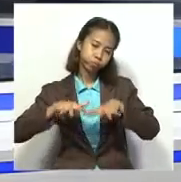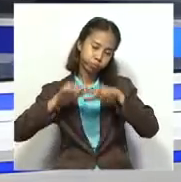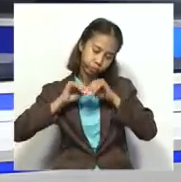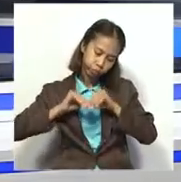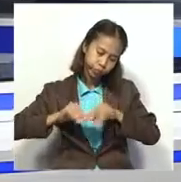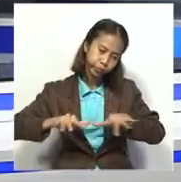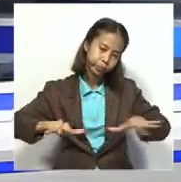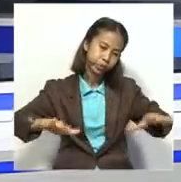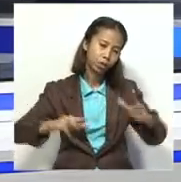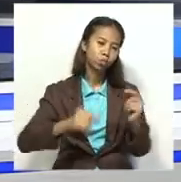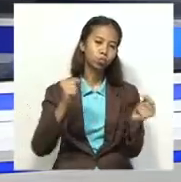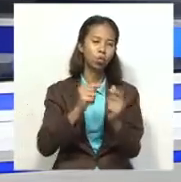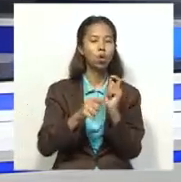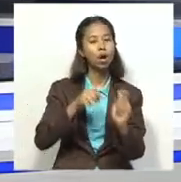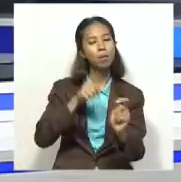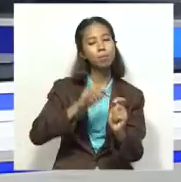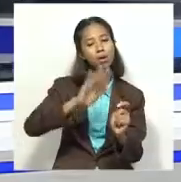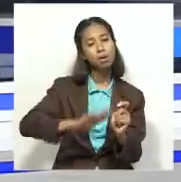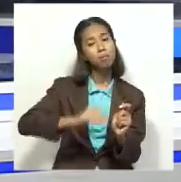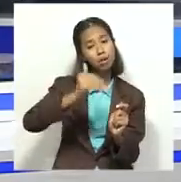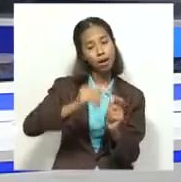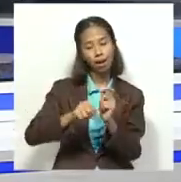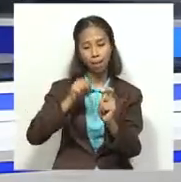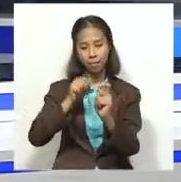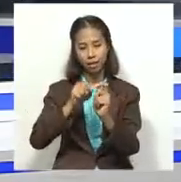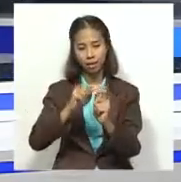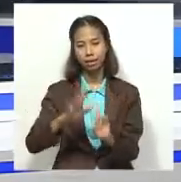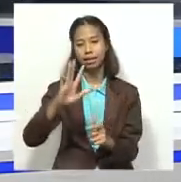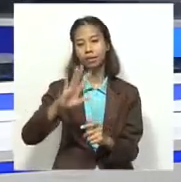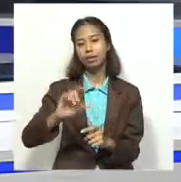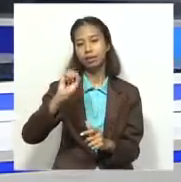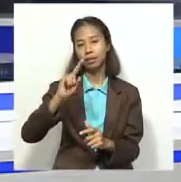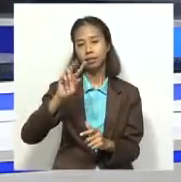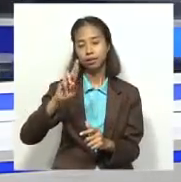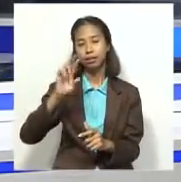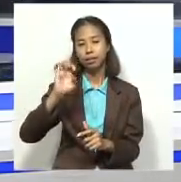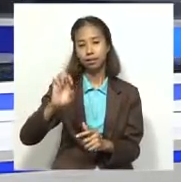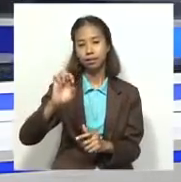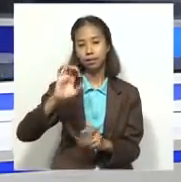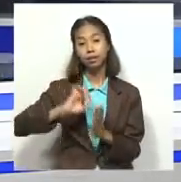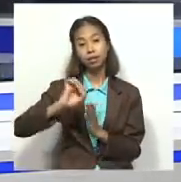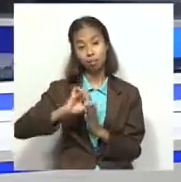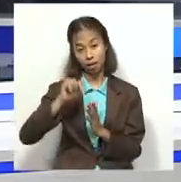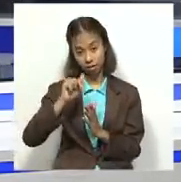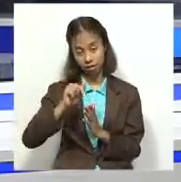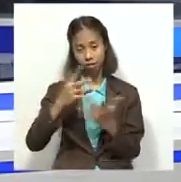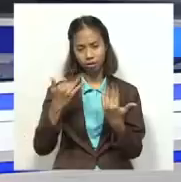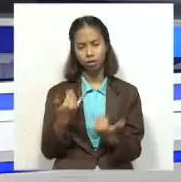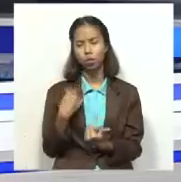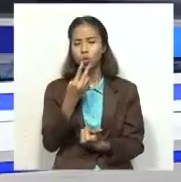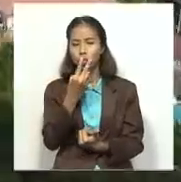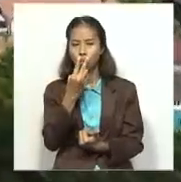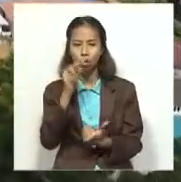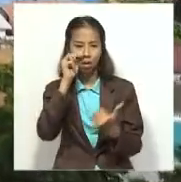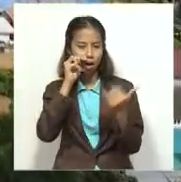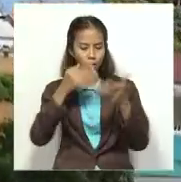ทศบาลเมืองหนองคายแล้วก็อำเภอศรีเชียงใหม่แล้วด้วยนะคะไปดูระดับน้ำในแม่น้ำโขงที่ไหลผ่านจังหวัดหนองคายนะคะยัง